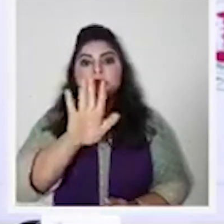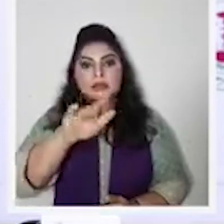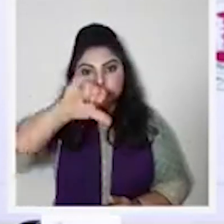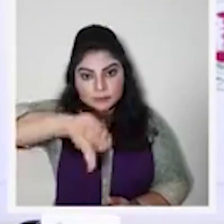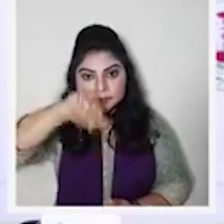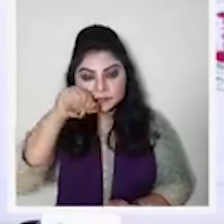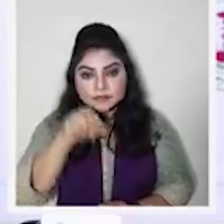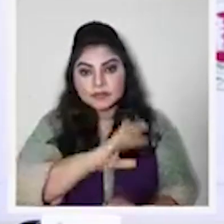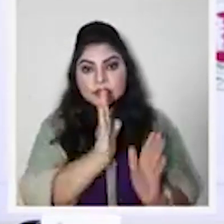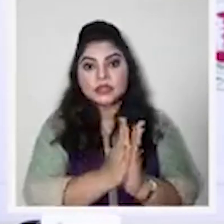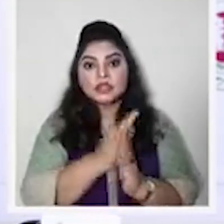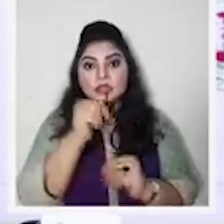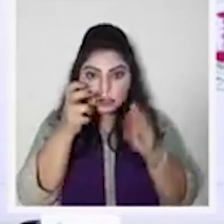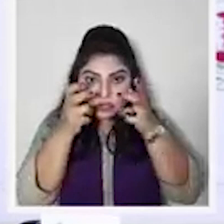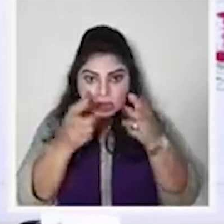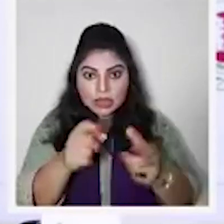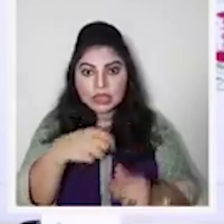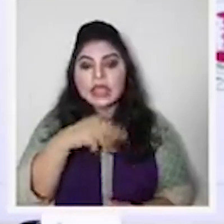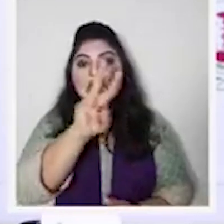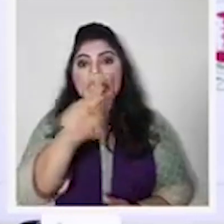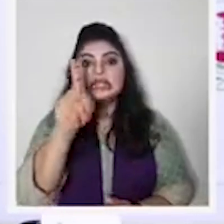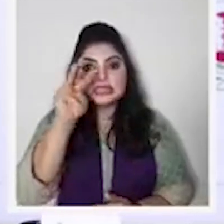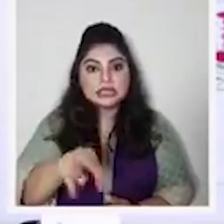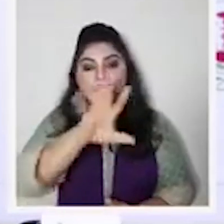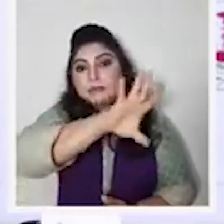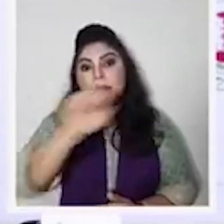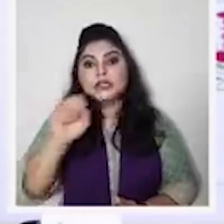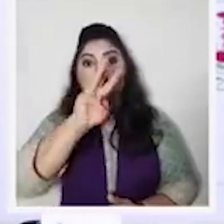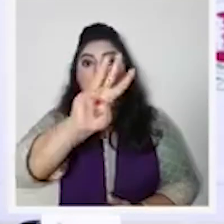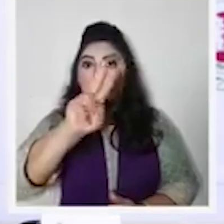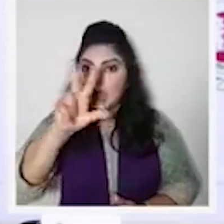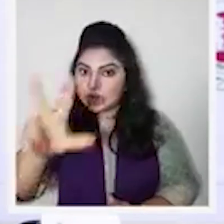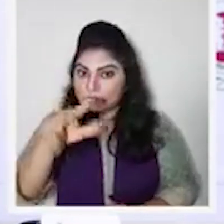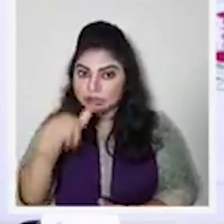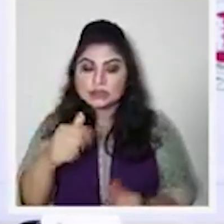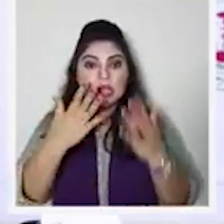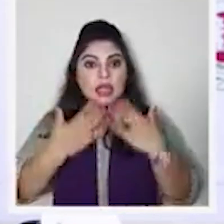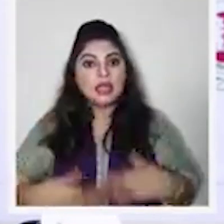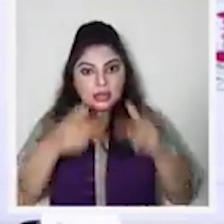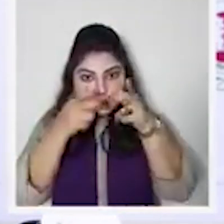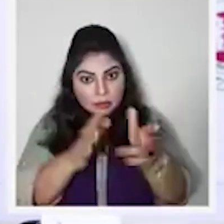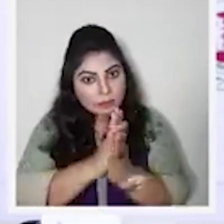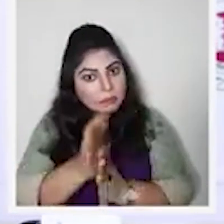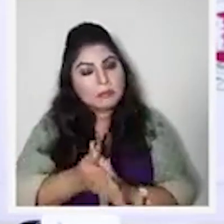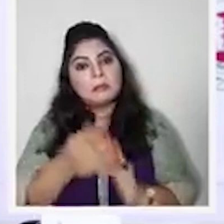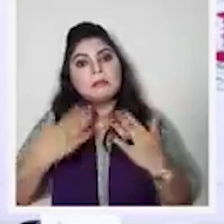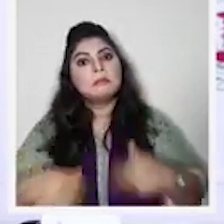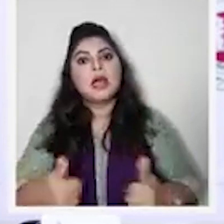24 ঘন্টা আইসোলেশনে যুক্ত হয়েছেন 779 জন, 24 ঘন্টা আইসোলেশন থেকে মুক্ত হয়েছে 531 জন। এ পর্যন্ত সর্বমোট